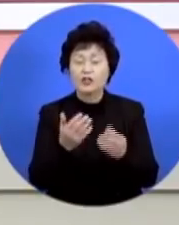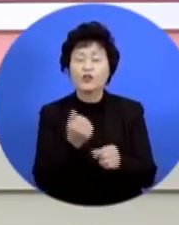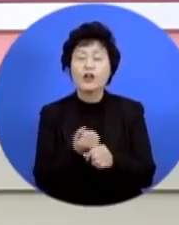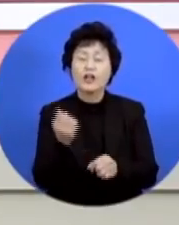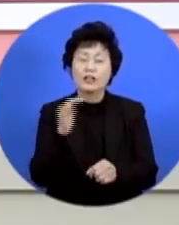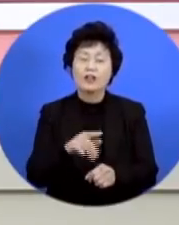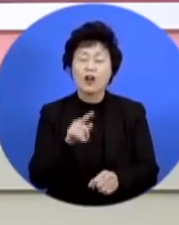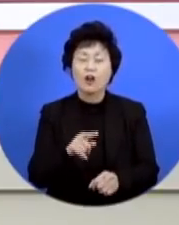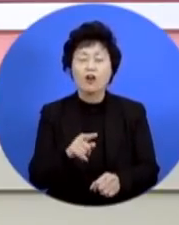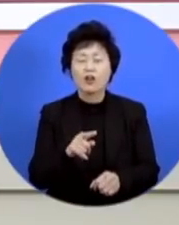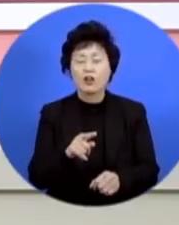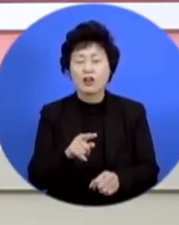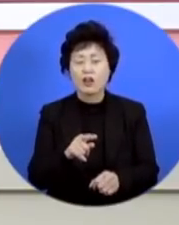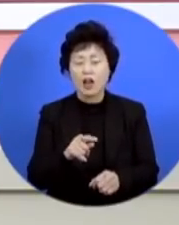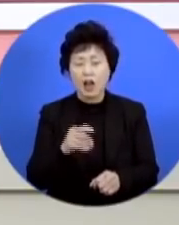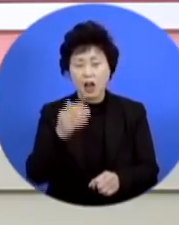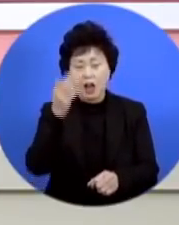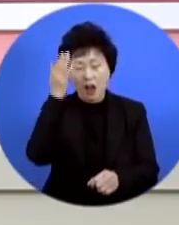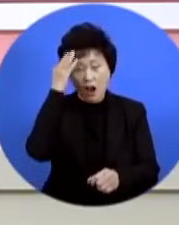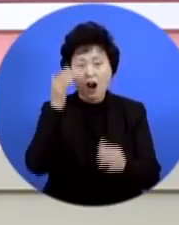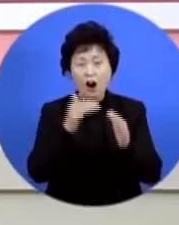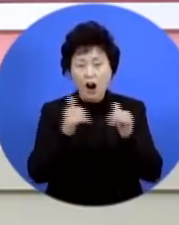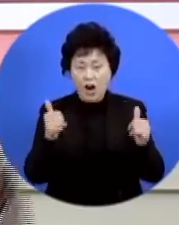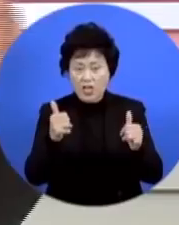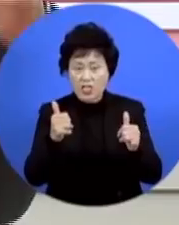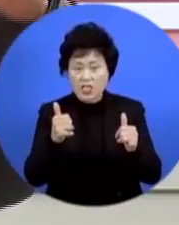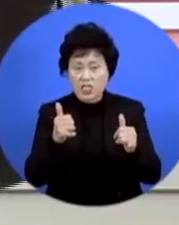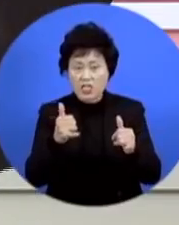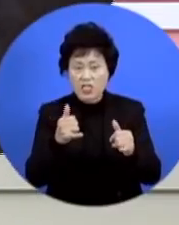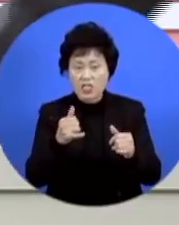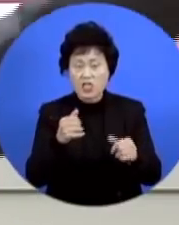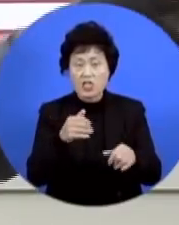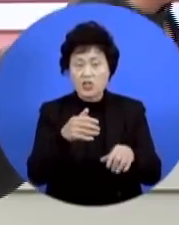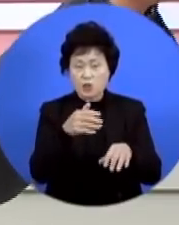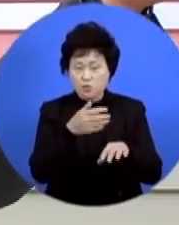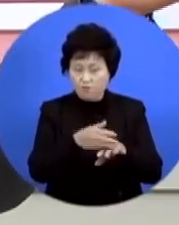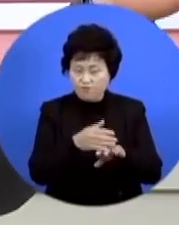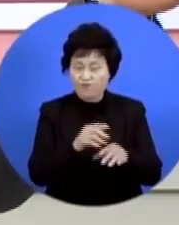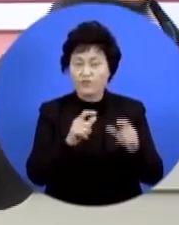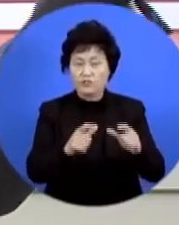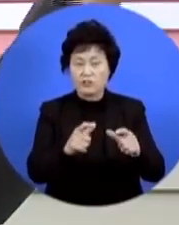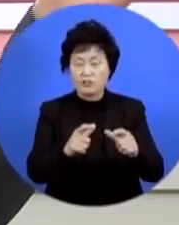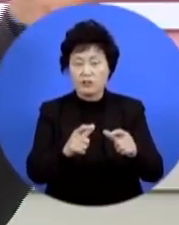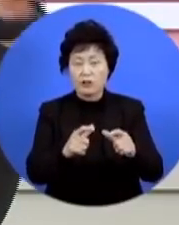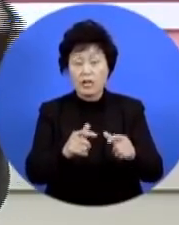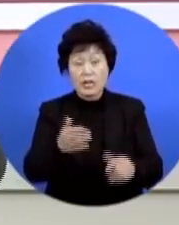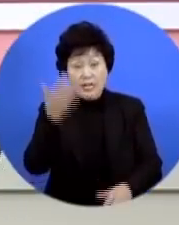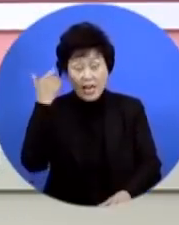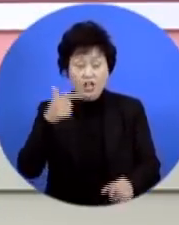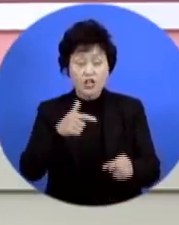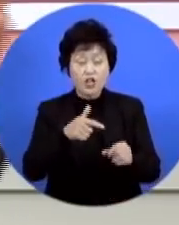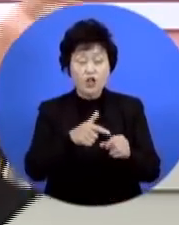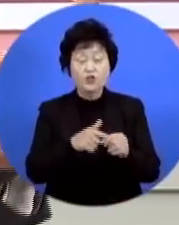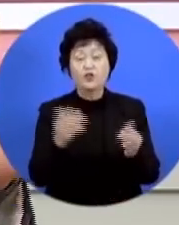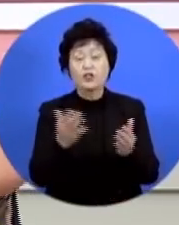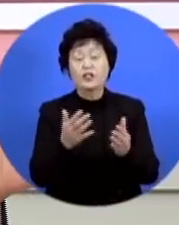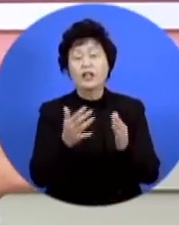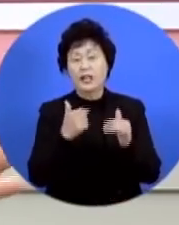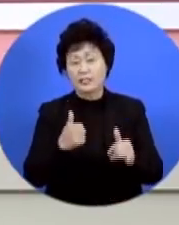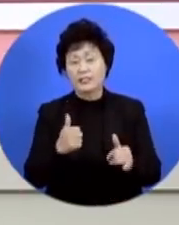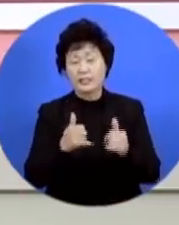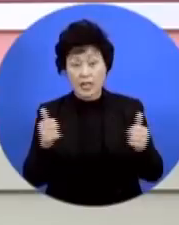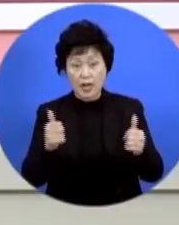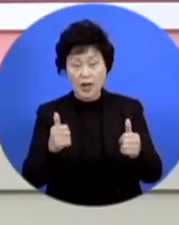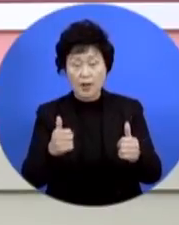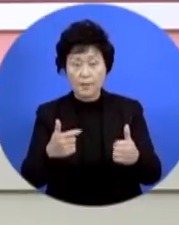지역이에요. 그래서 돈을 많이 주는 거예요. 시급이 높아요. 예, 그러니까 우리 전에 하던 사람 하나 총 맞아 죽었어요. 뭐 그런 위험한 데서